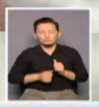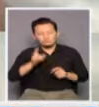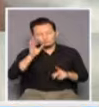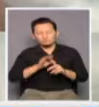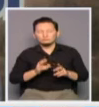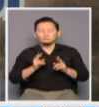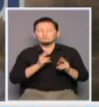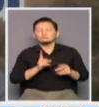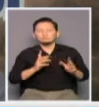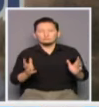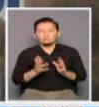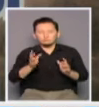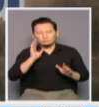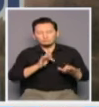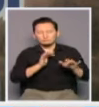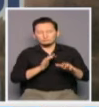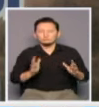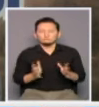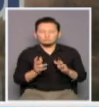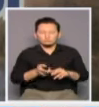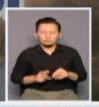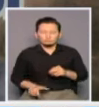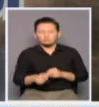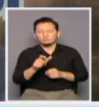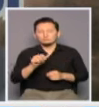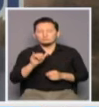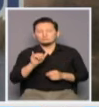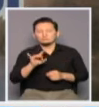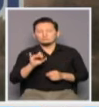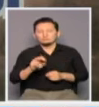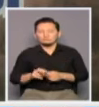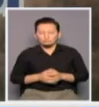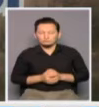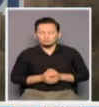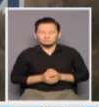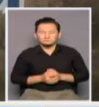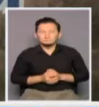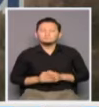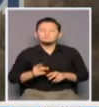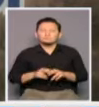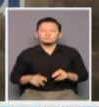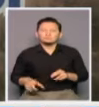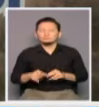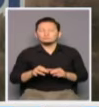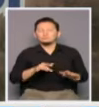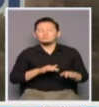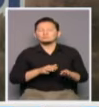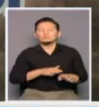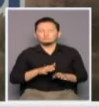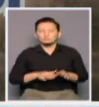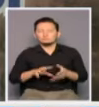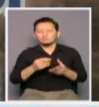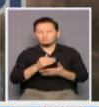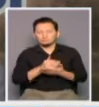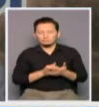это сохранение биоразнообразия реки Урал. В этом году данная экспедиция проходит в рамках реализации программы